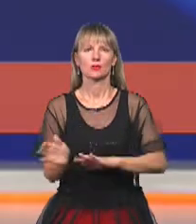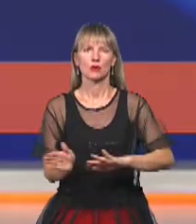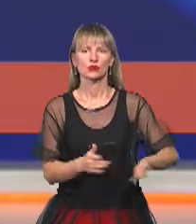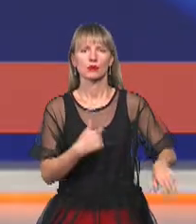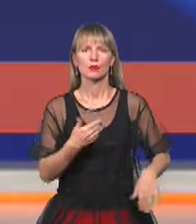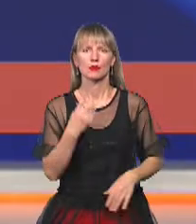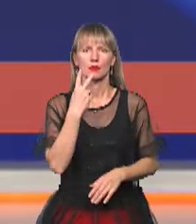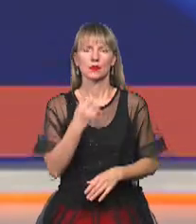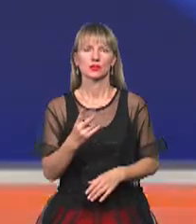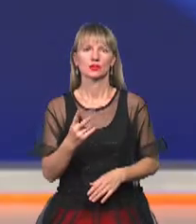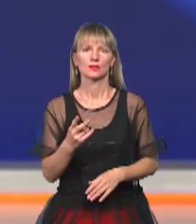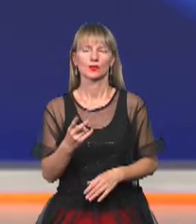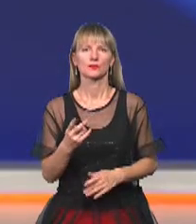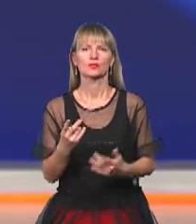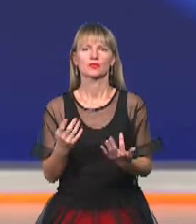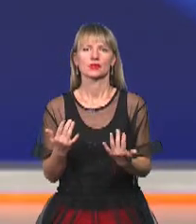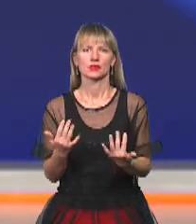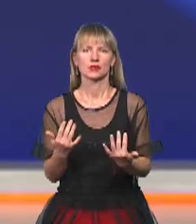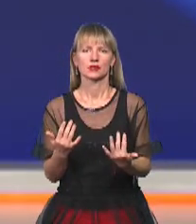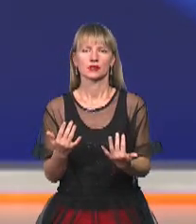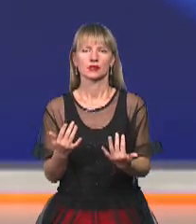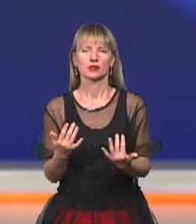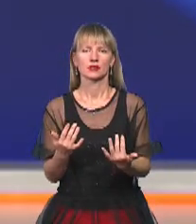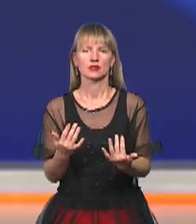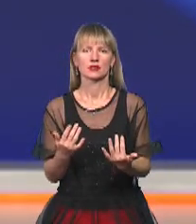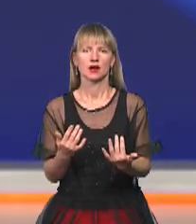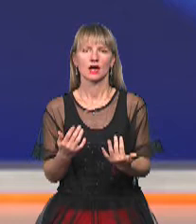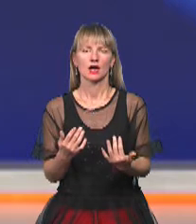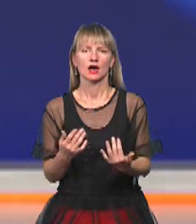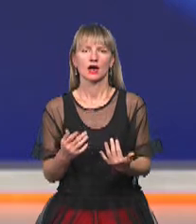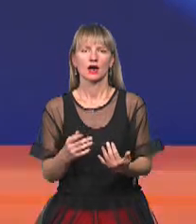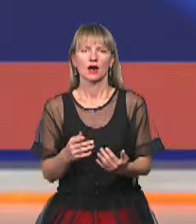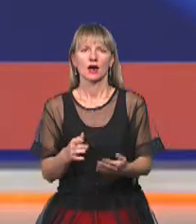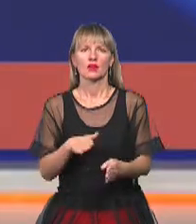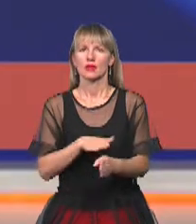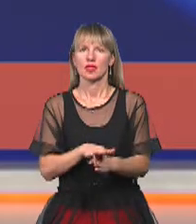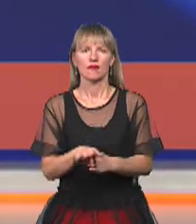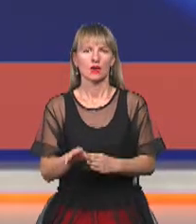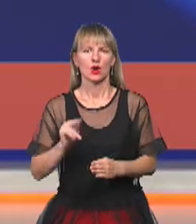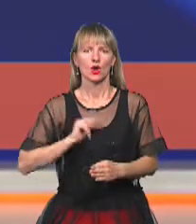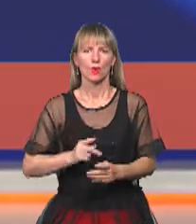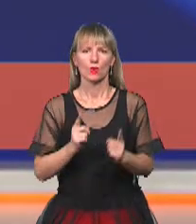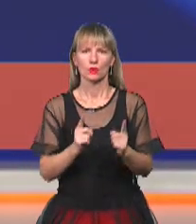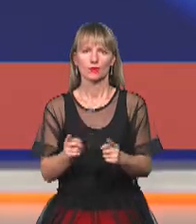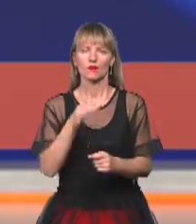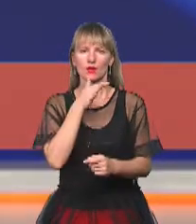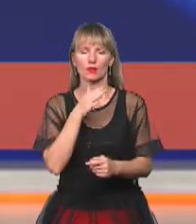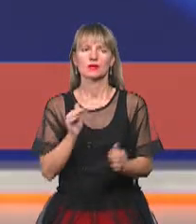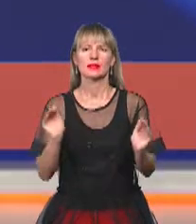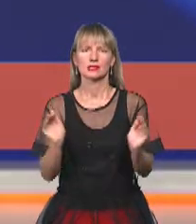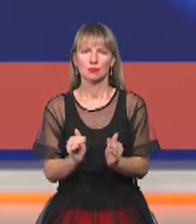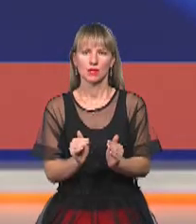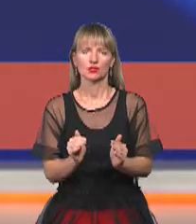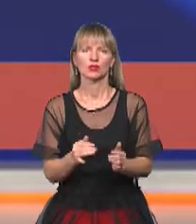ми бачимо, що кількість прострочного регламенту зменшилось. Ситуація достатньо